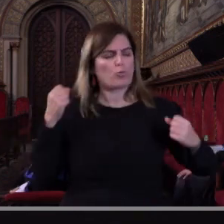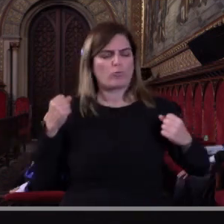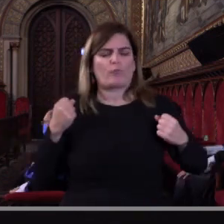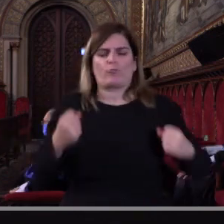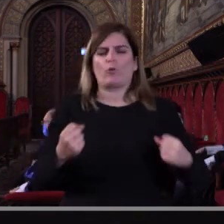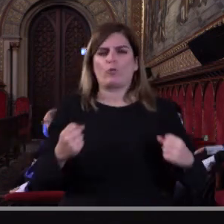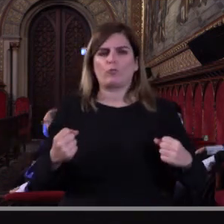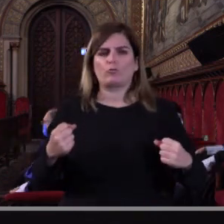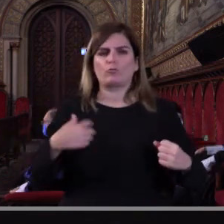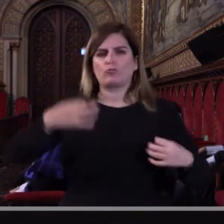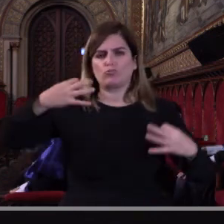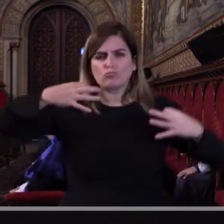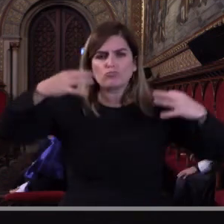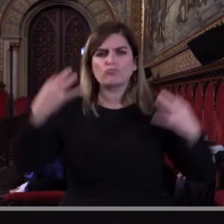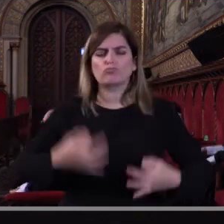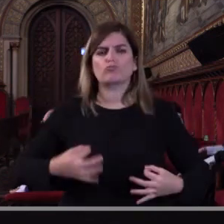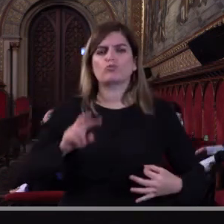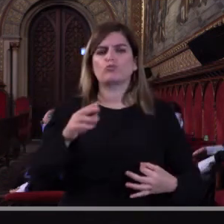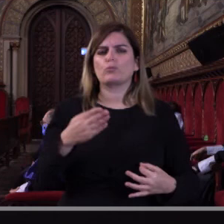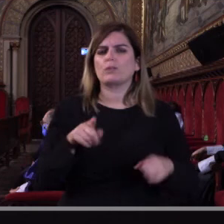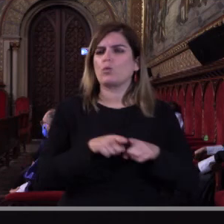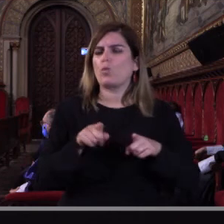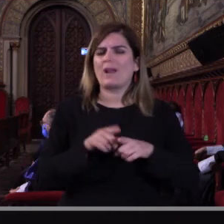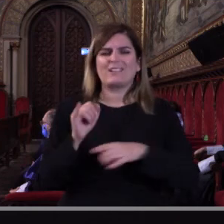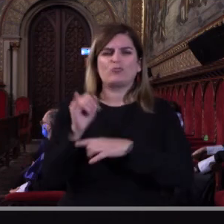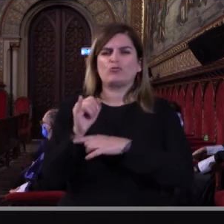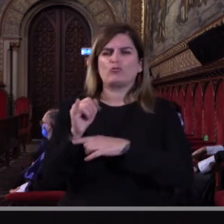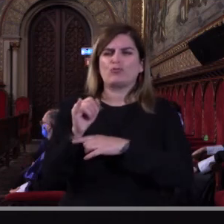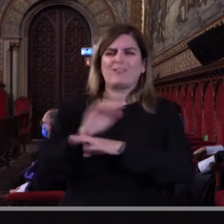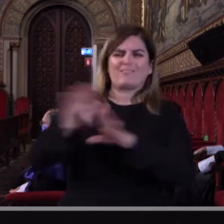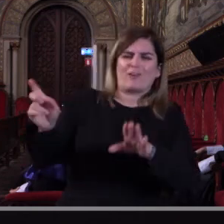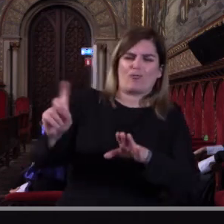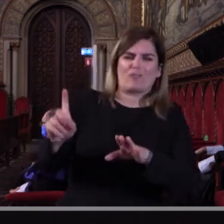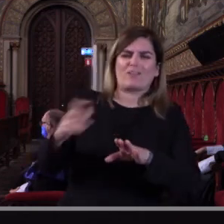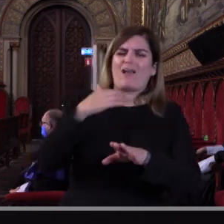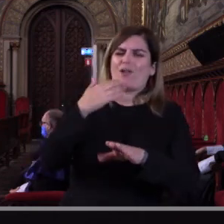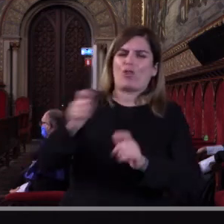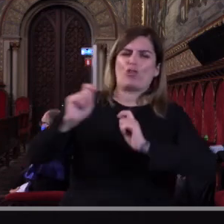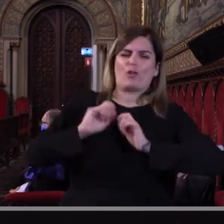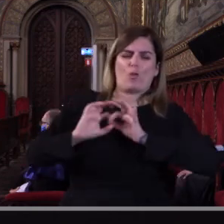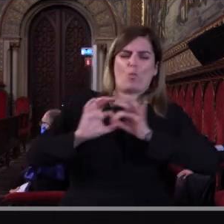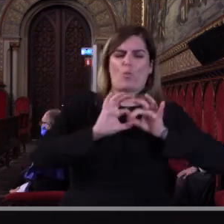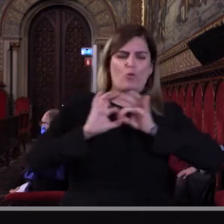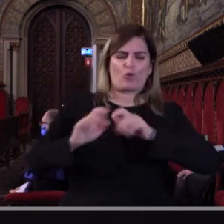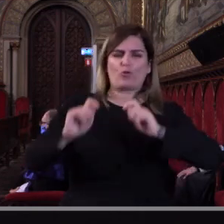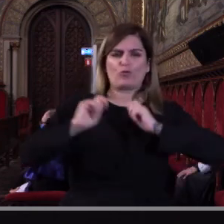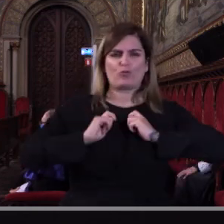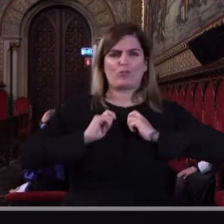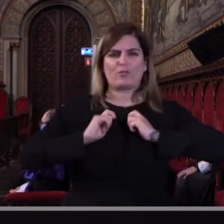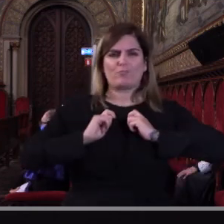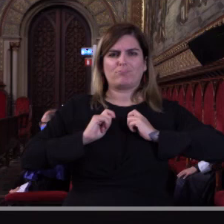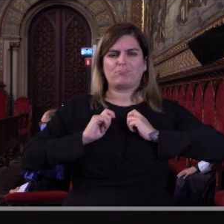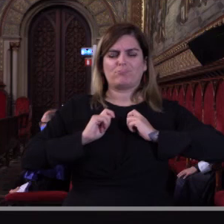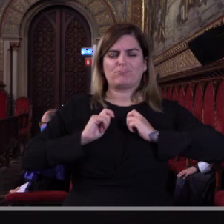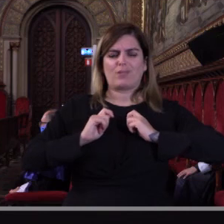que, sincerament, que la Universitat de Barcelona és molt més que una institució. És quelcom que ens uneix i que ens fa plegats